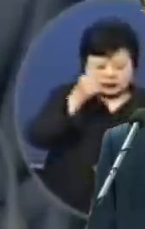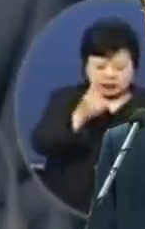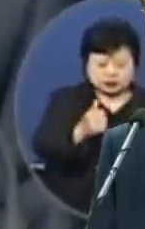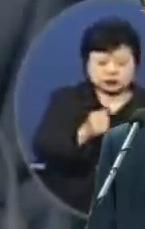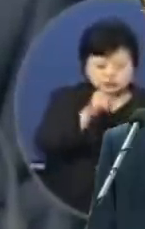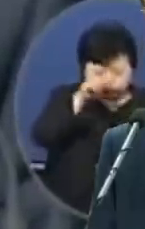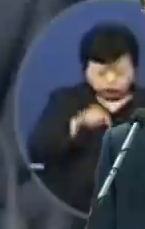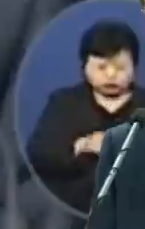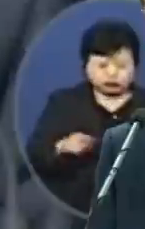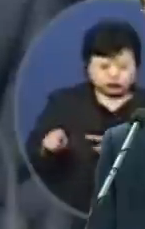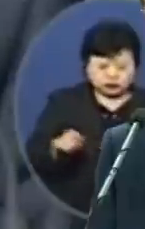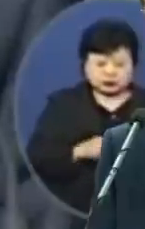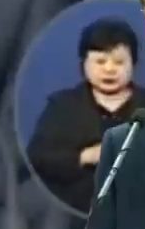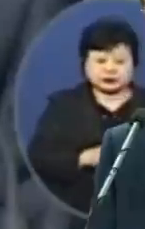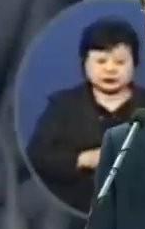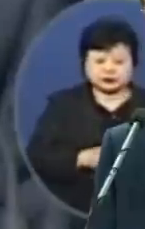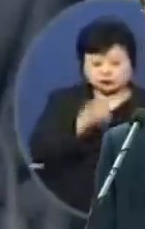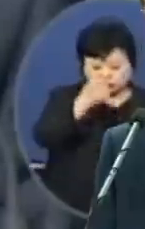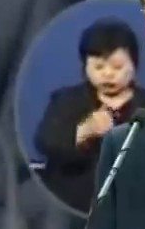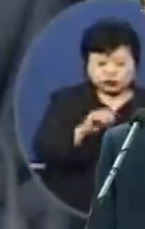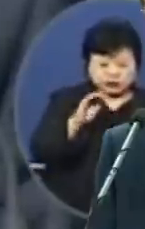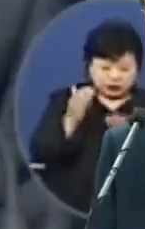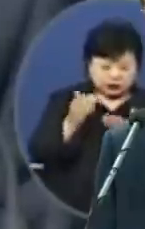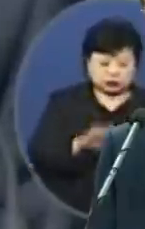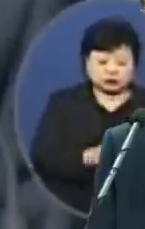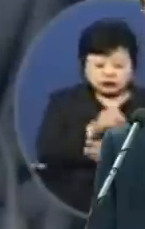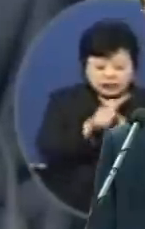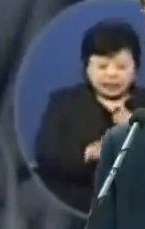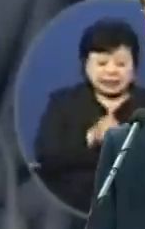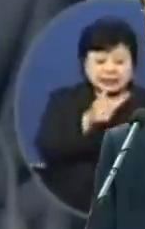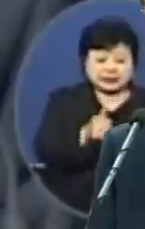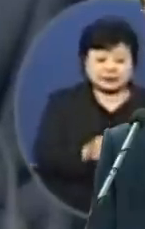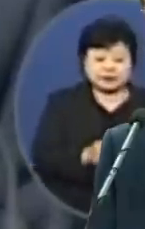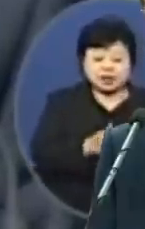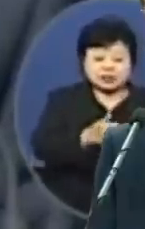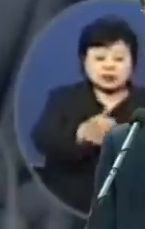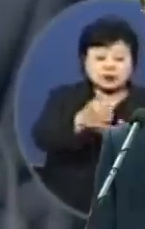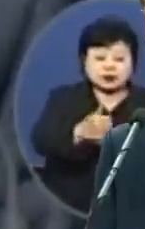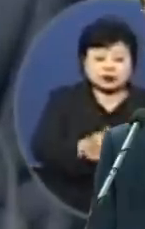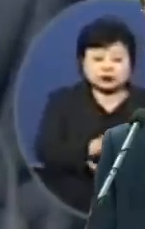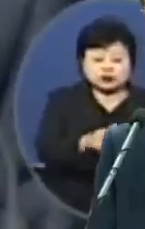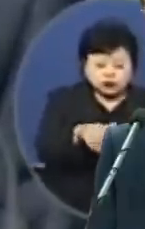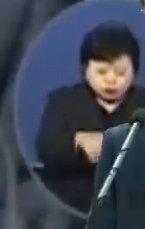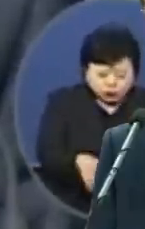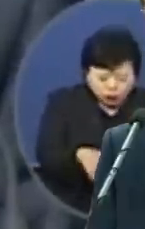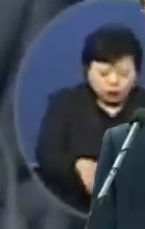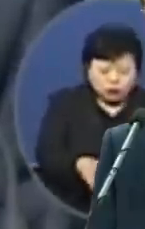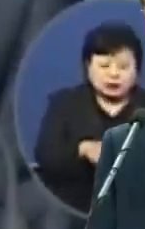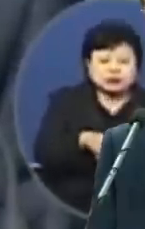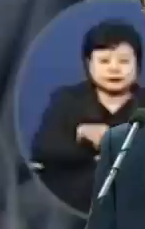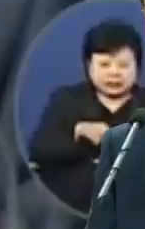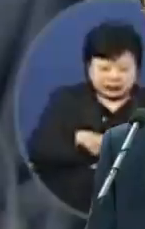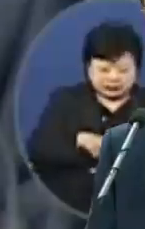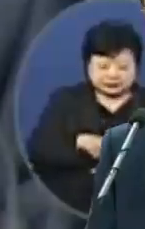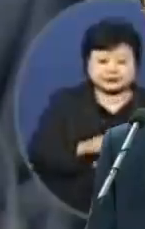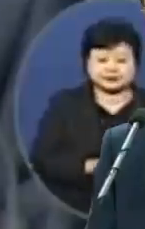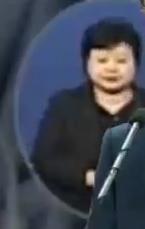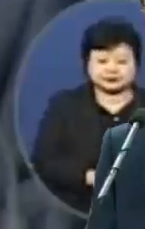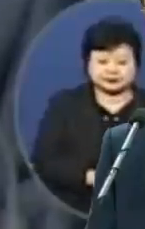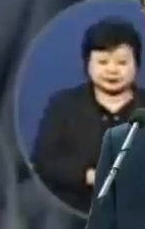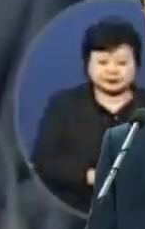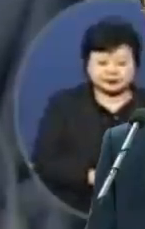우주의 절대 주인이 되시고 우리는 하나님을 섬기는 하나님의